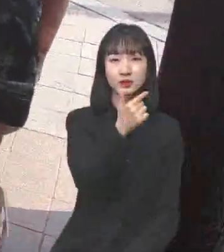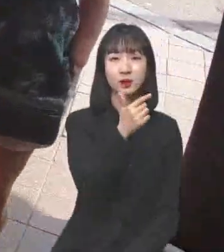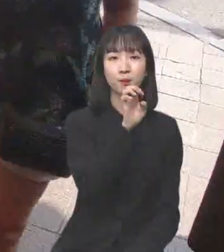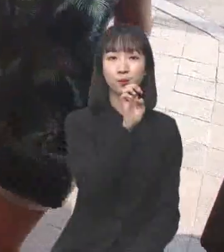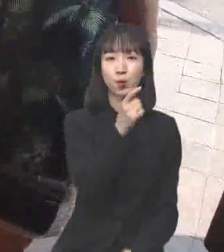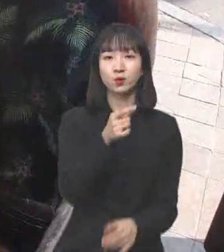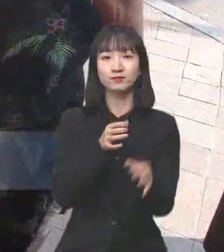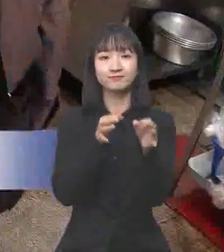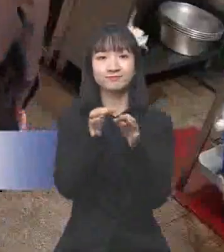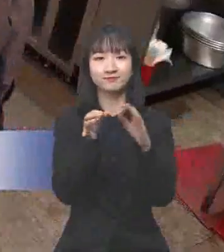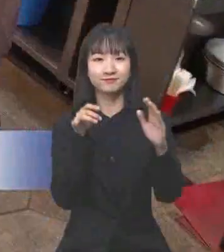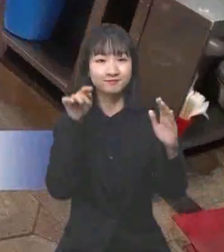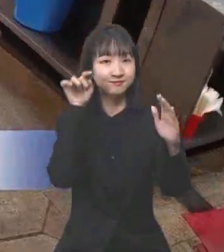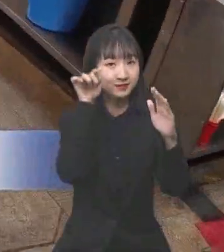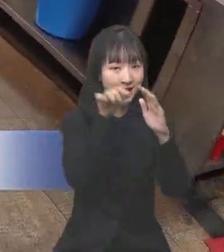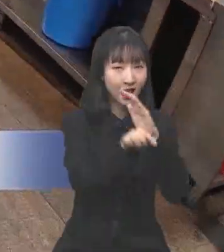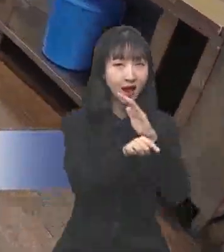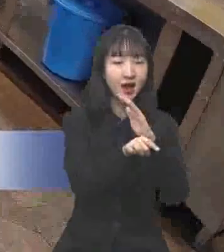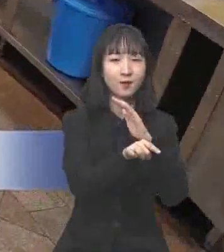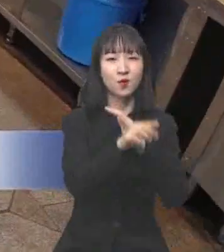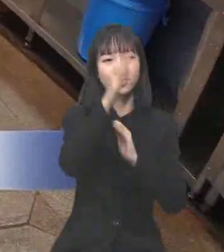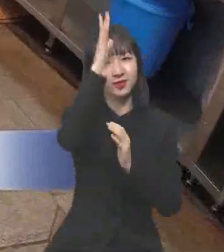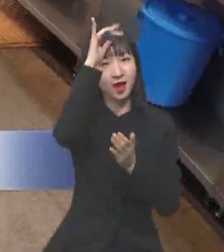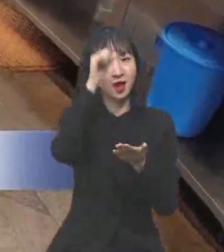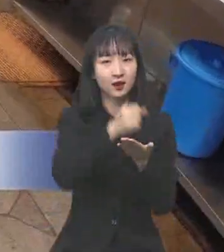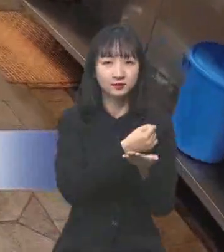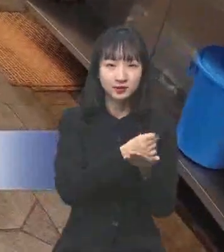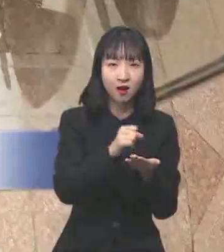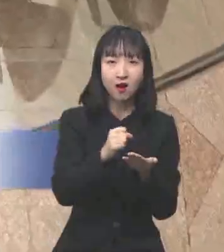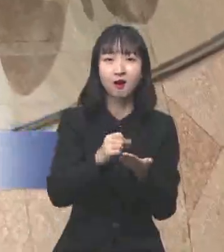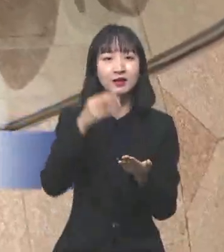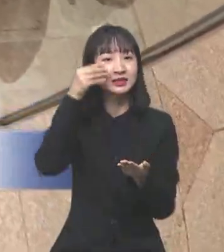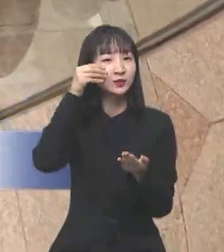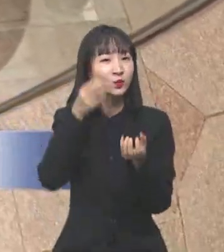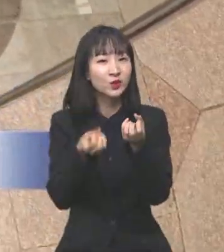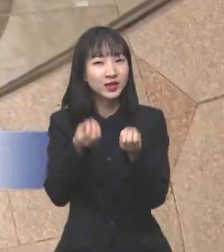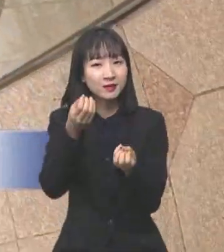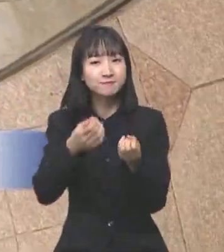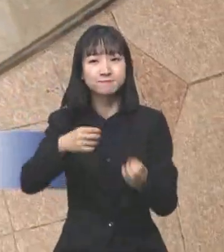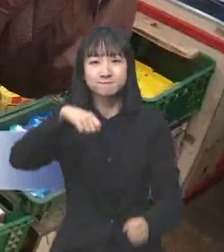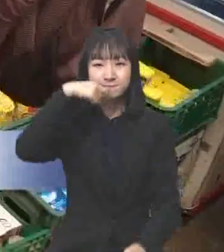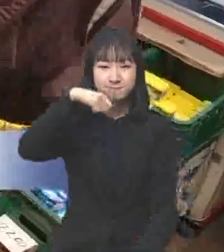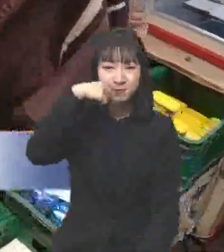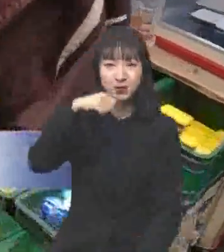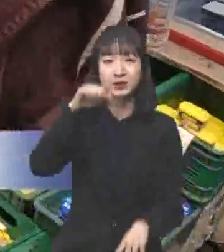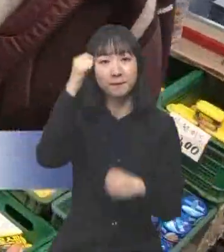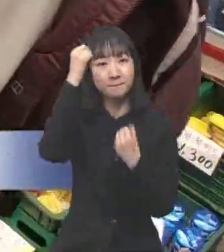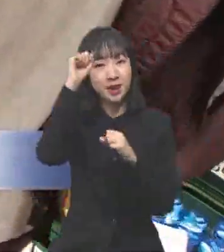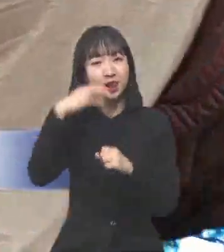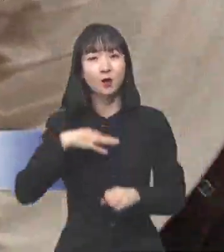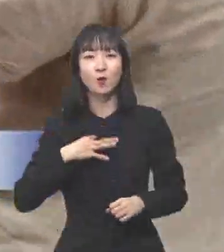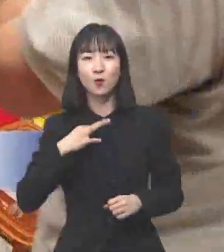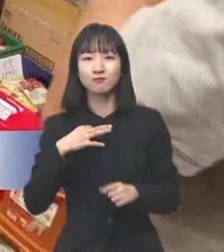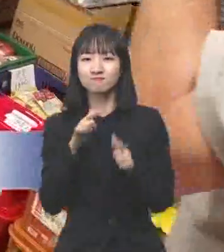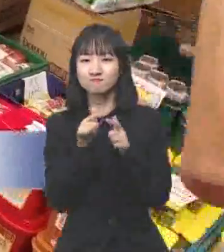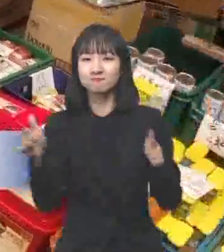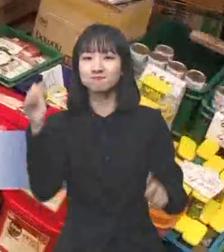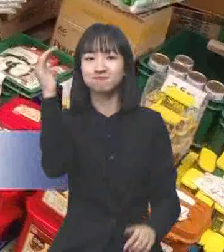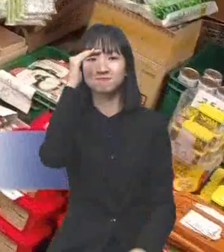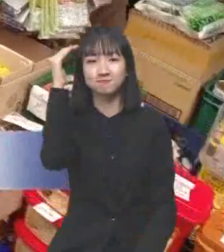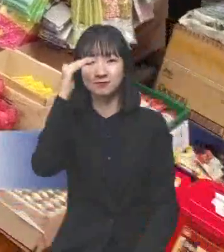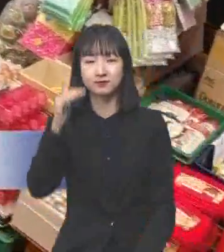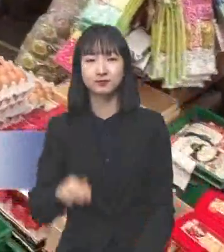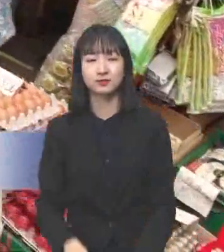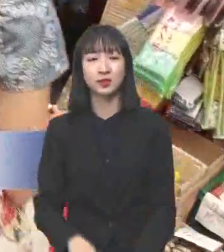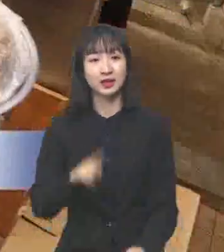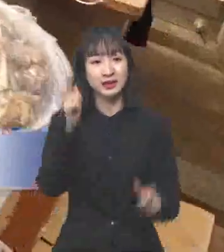관광객들 닭강정과 튀김 등은 각종 바꿔 리부터 신발과 의류 등 상품들을 질러 봅니다 이내